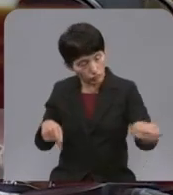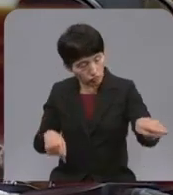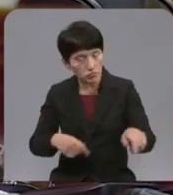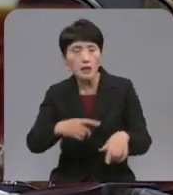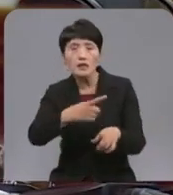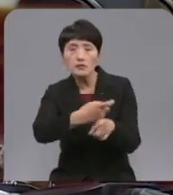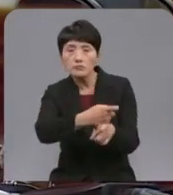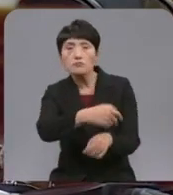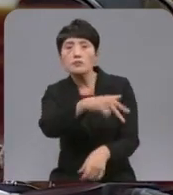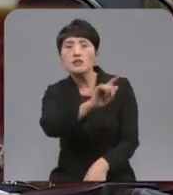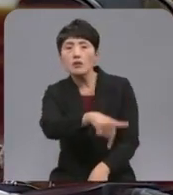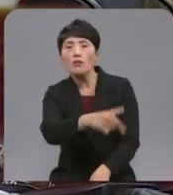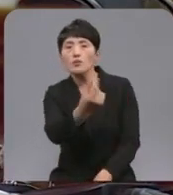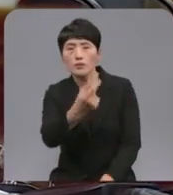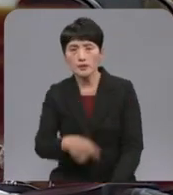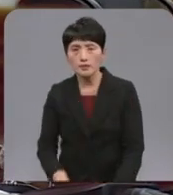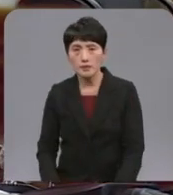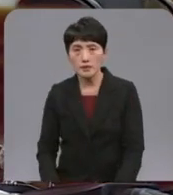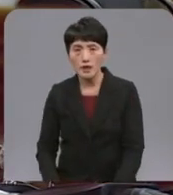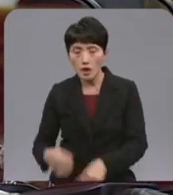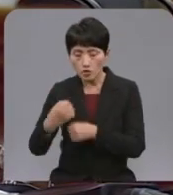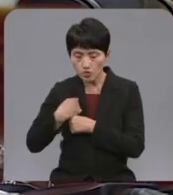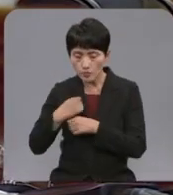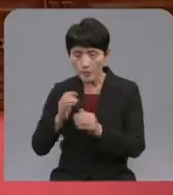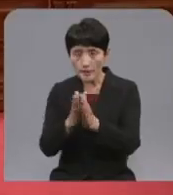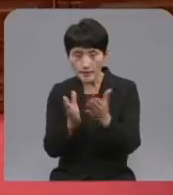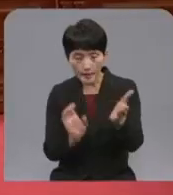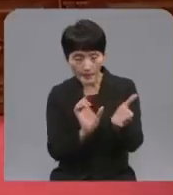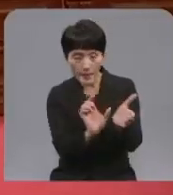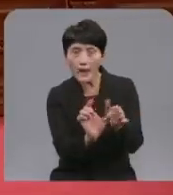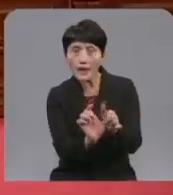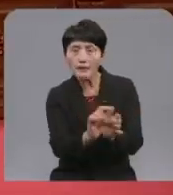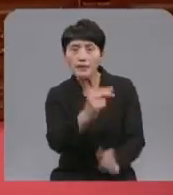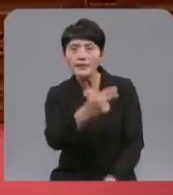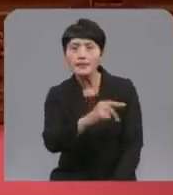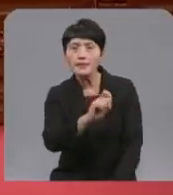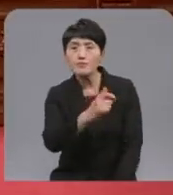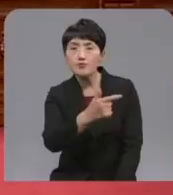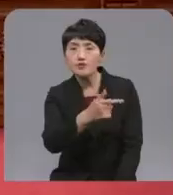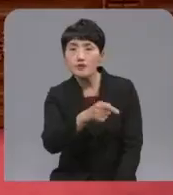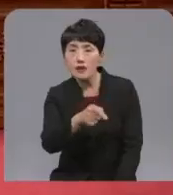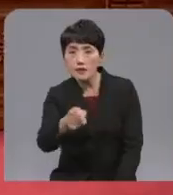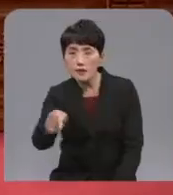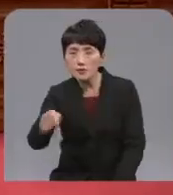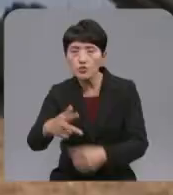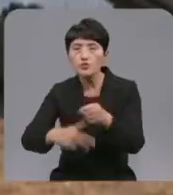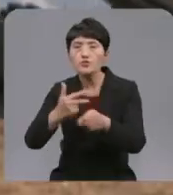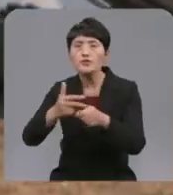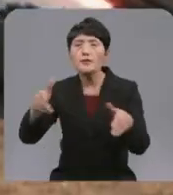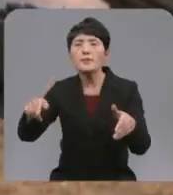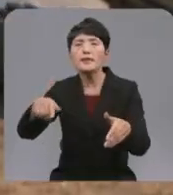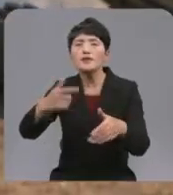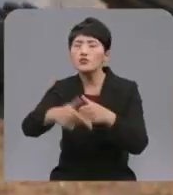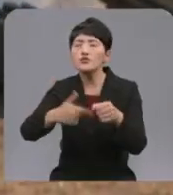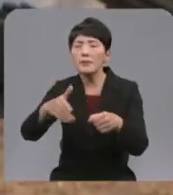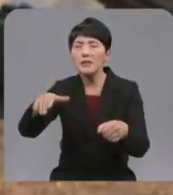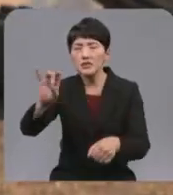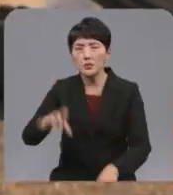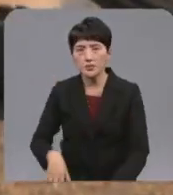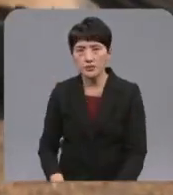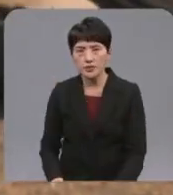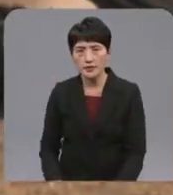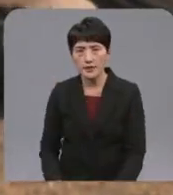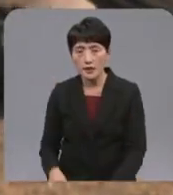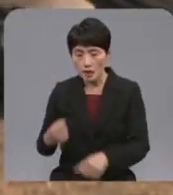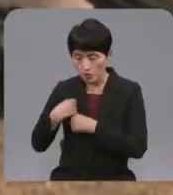clairement de la nécessité de communiser la péninsule et lors de l'assemblée plénière du comité central de la formation tenue en décembre